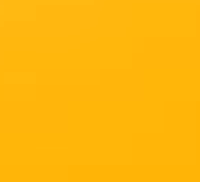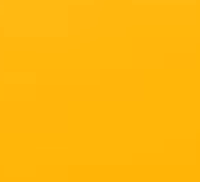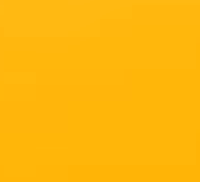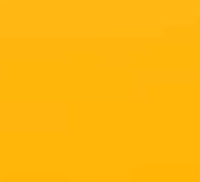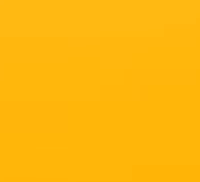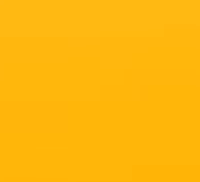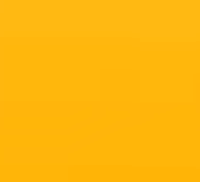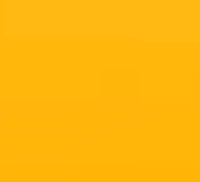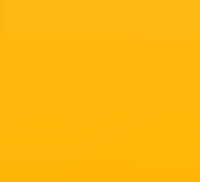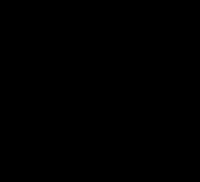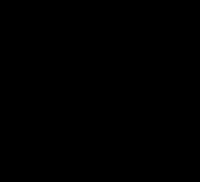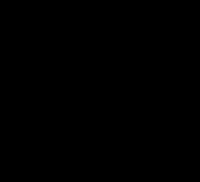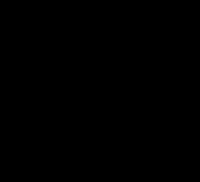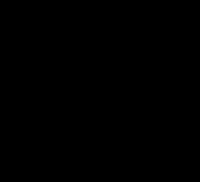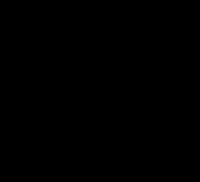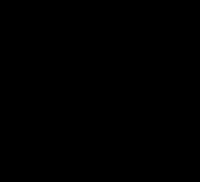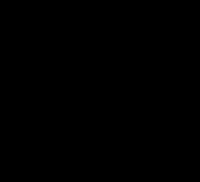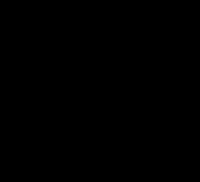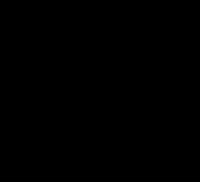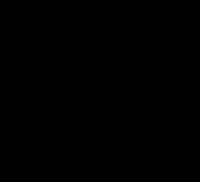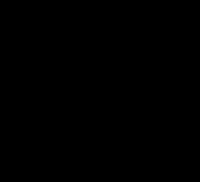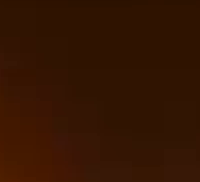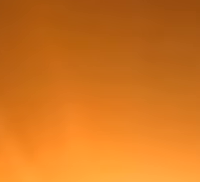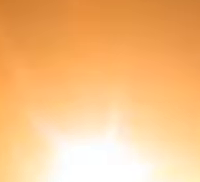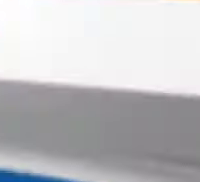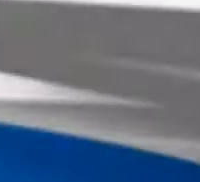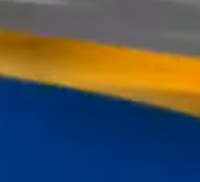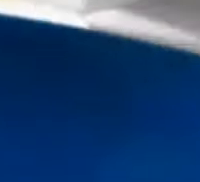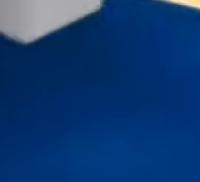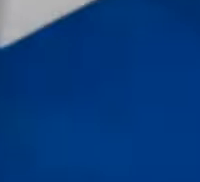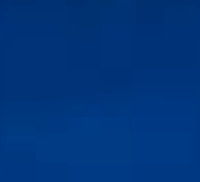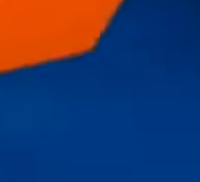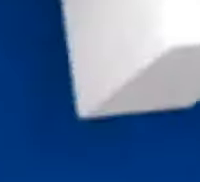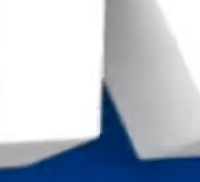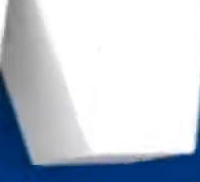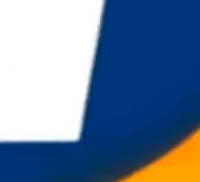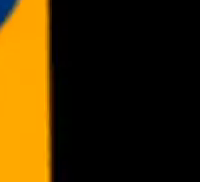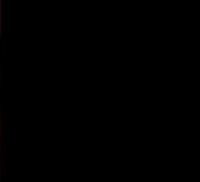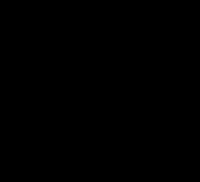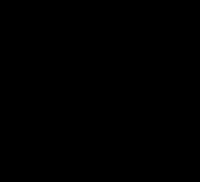ibusiness yakho. Everywhere you go, MTN.